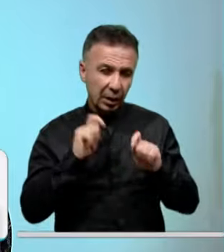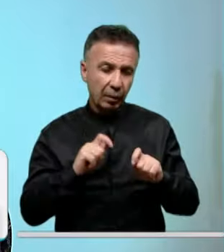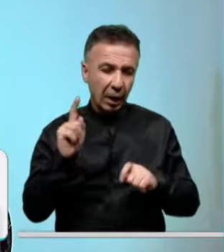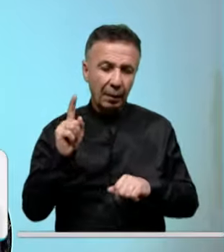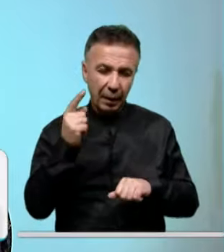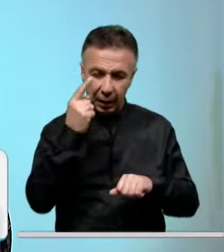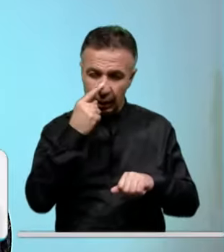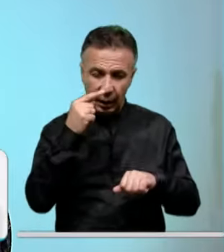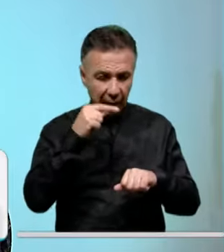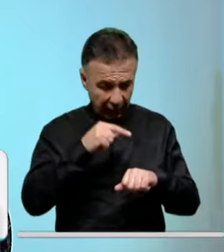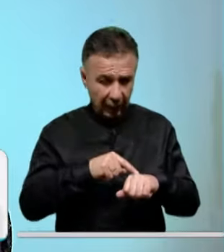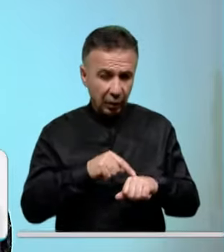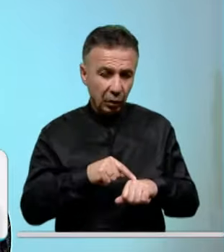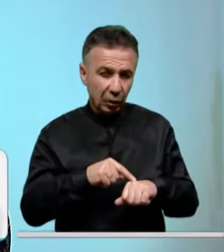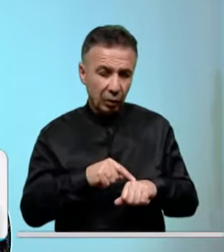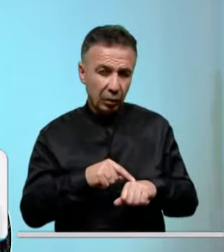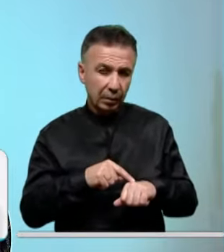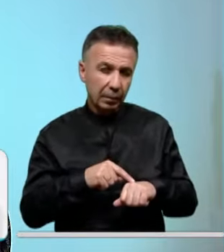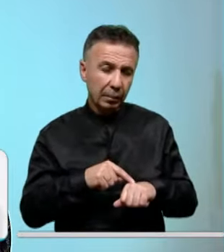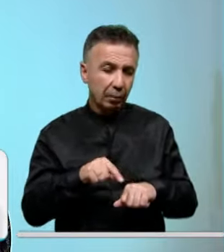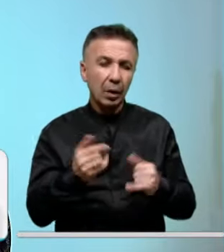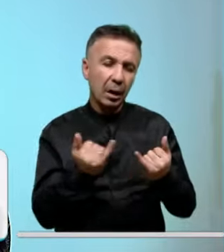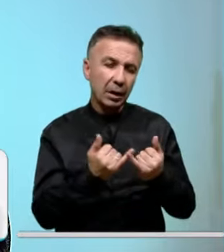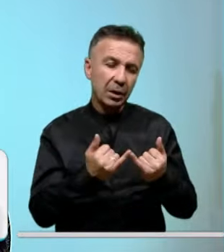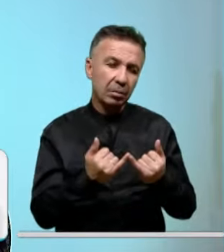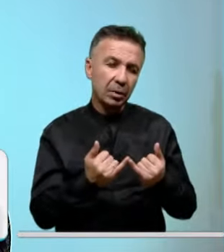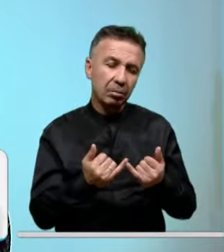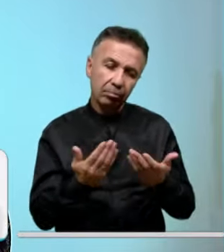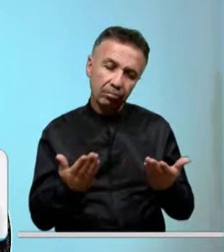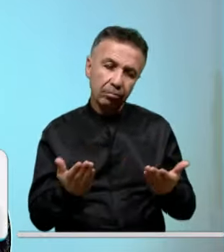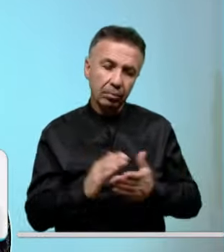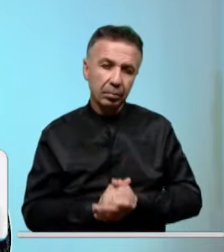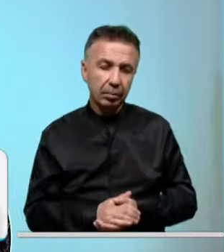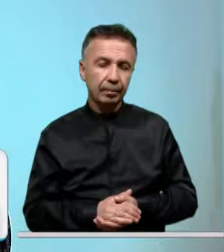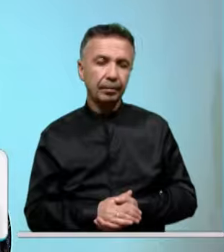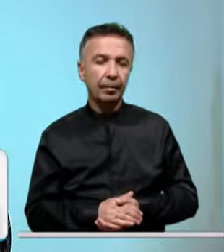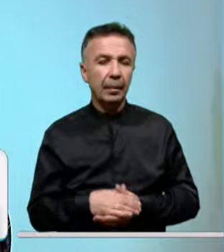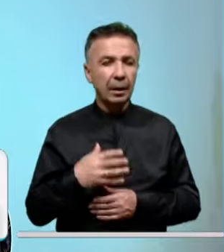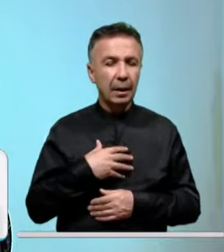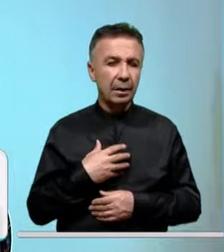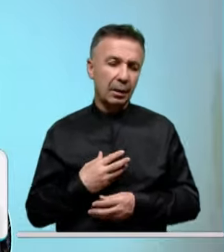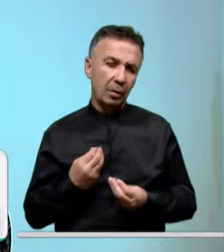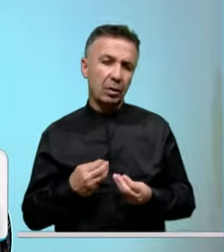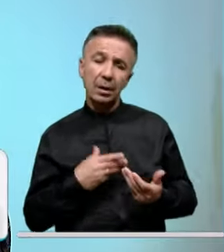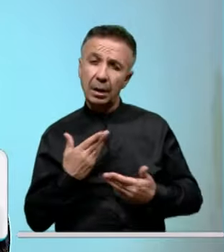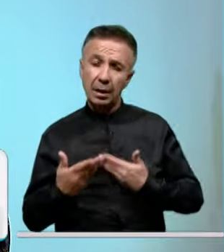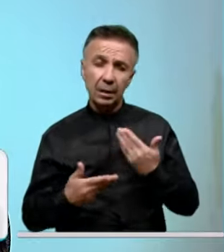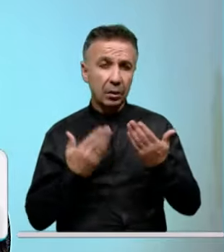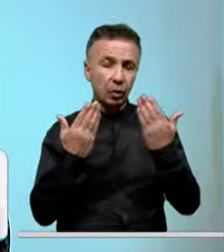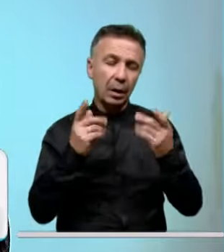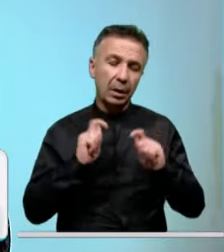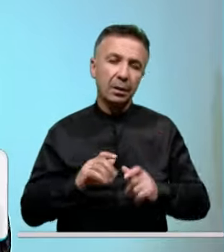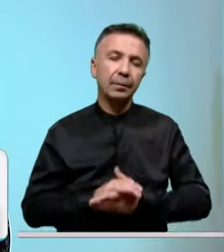reddetmiyor, inkar etmiyor ise biz bu kardeşimizin yaptığı hatanın telafisi için, kendisine çeki düzen vermesi için dua